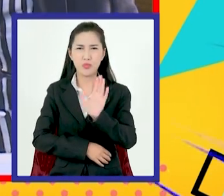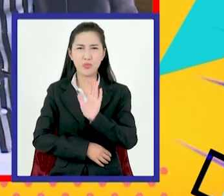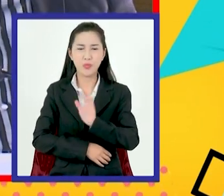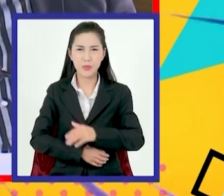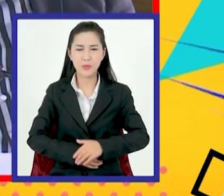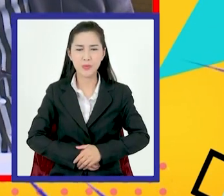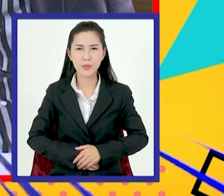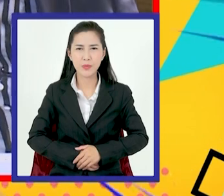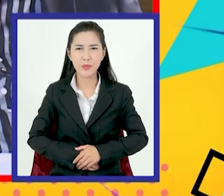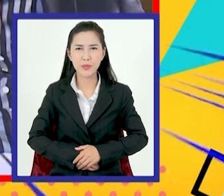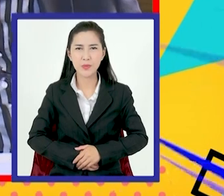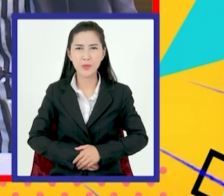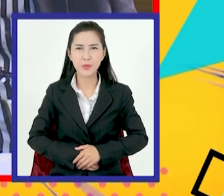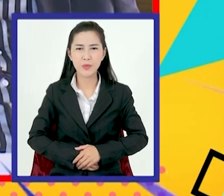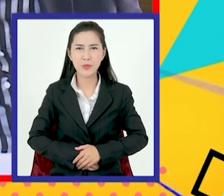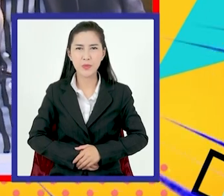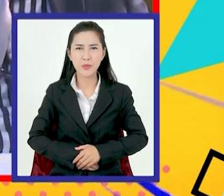าครับ